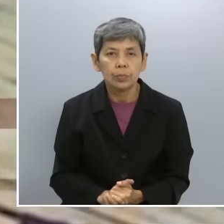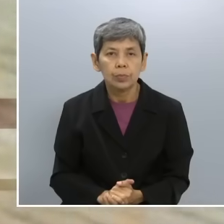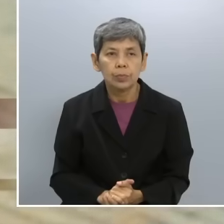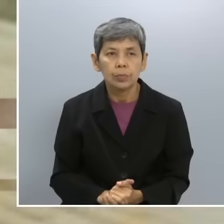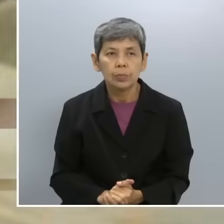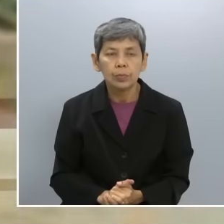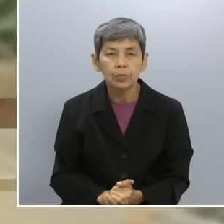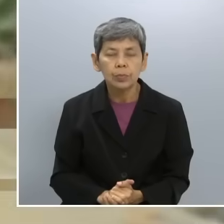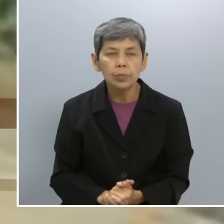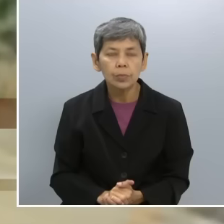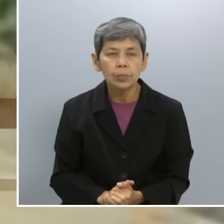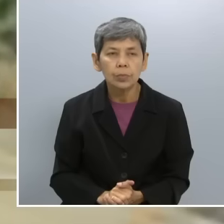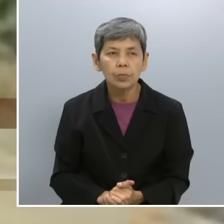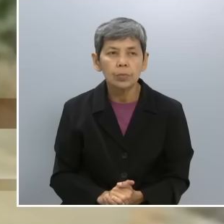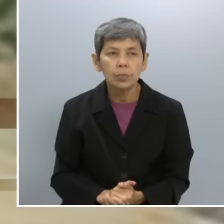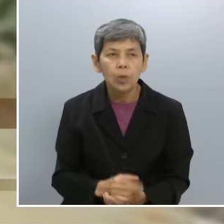เถอะ